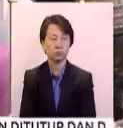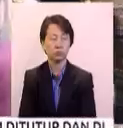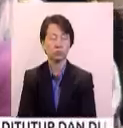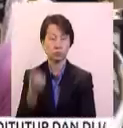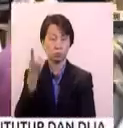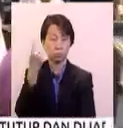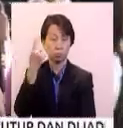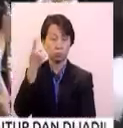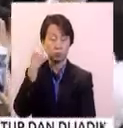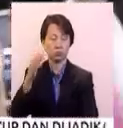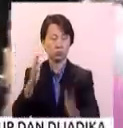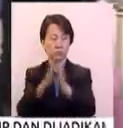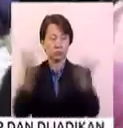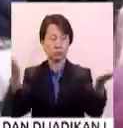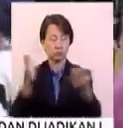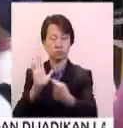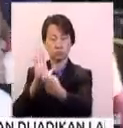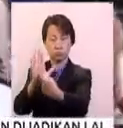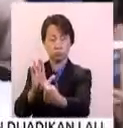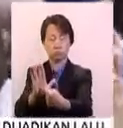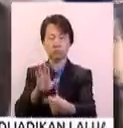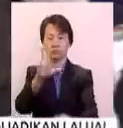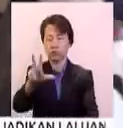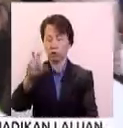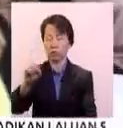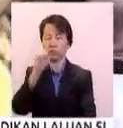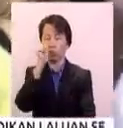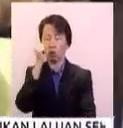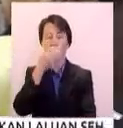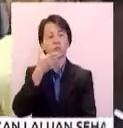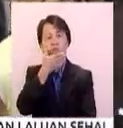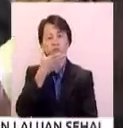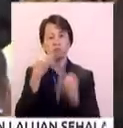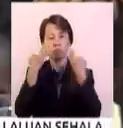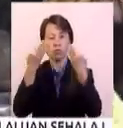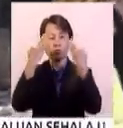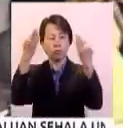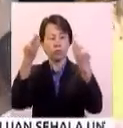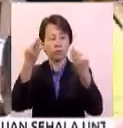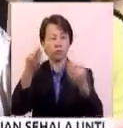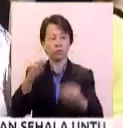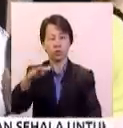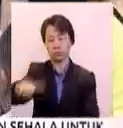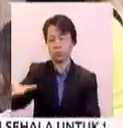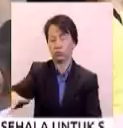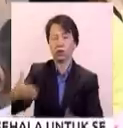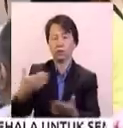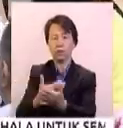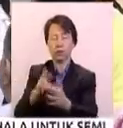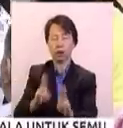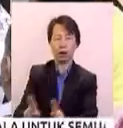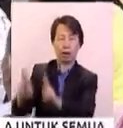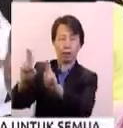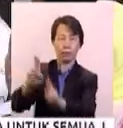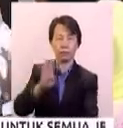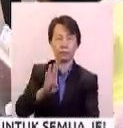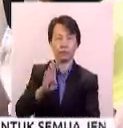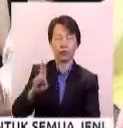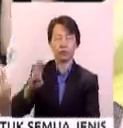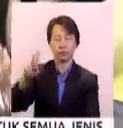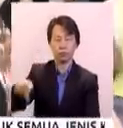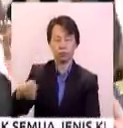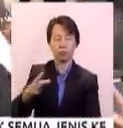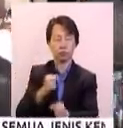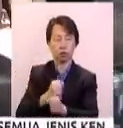Baru-baru ini, sebuah akhbar mendedahkan lebih 30 artis muda popular atau dikenali budak-budak baru naab BBNU yang